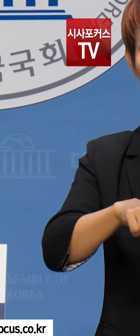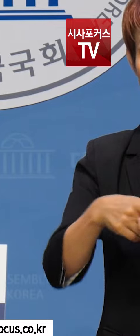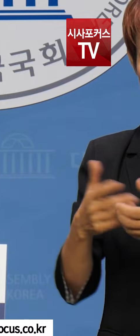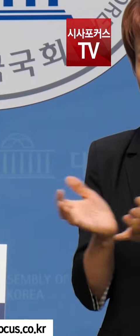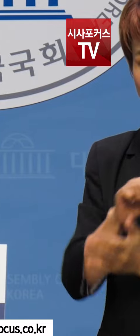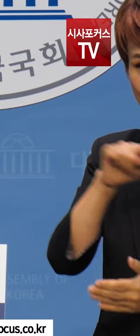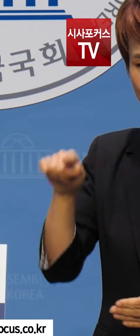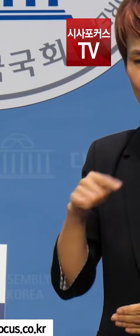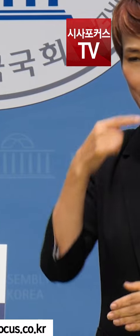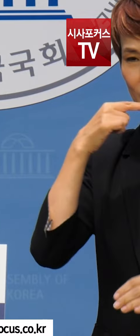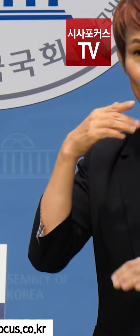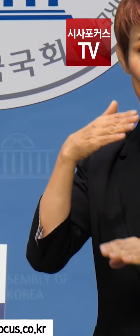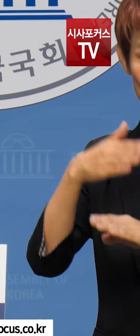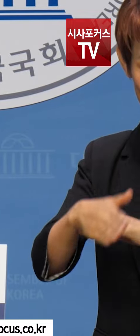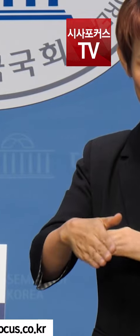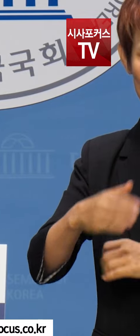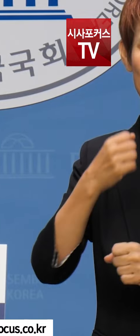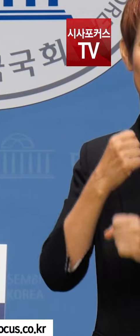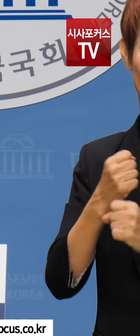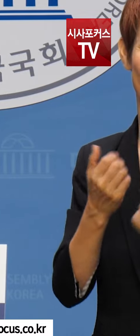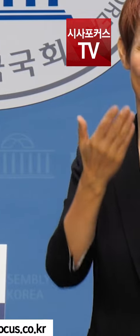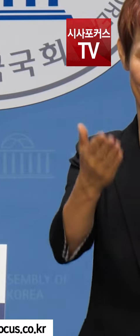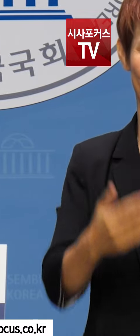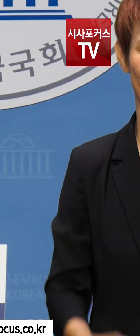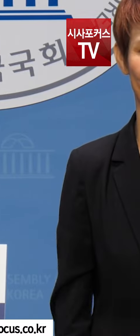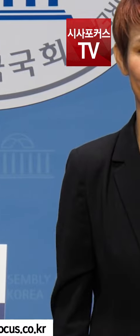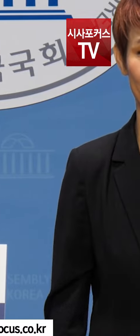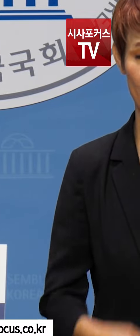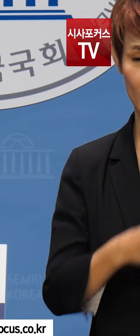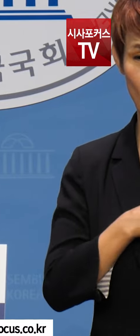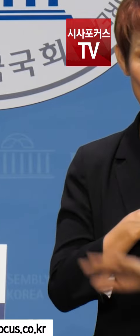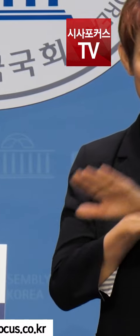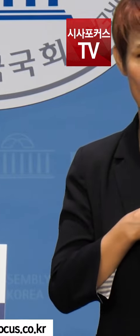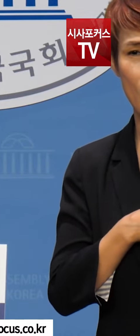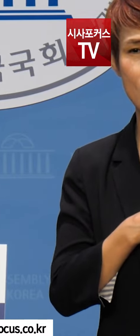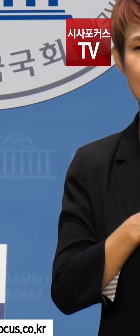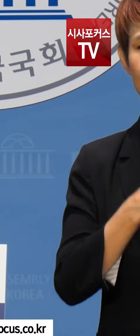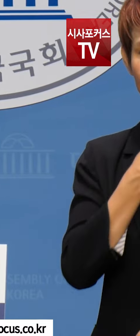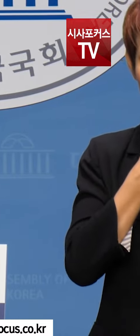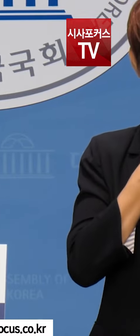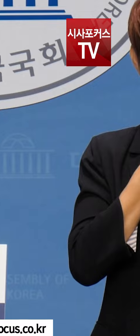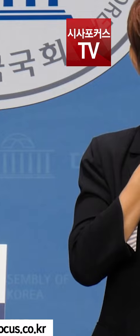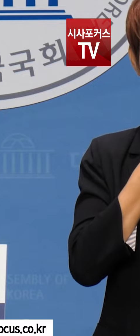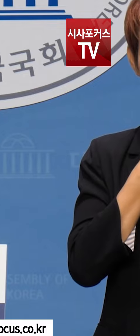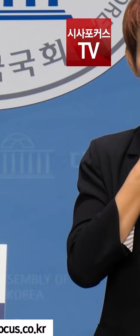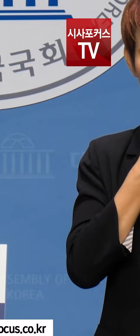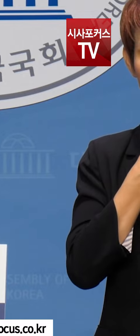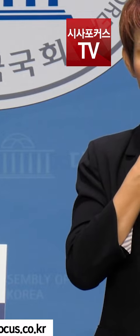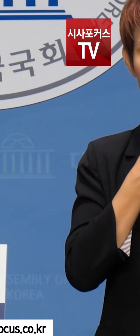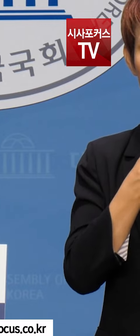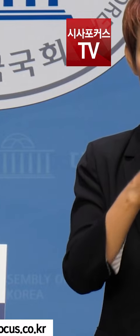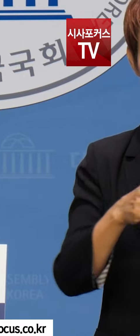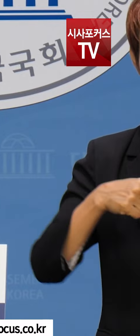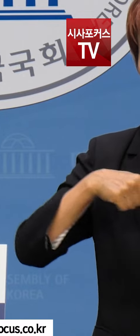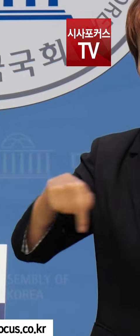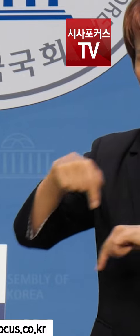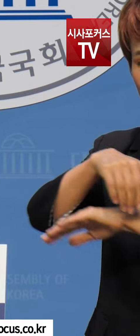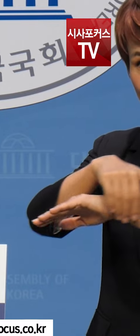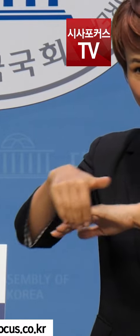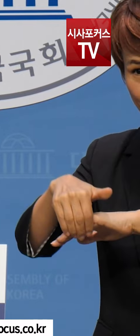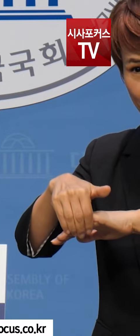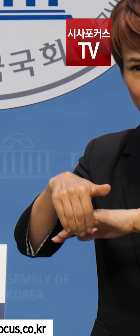당내 민주주의를 세우겠습니다. 당원들의 목소리가 우리 당의 정책과